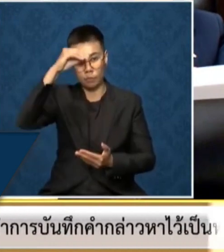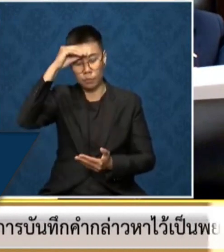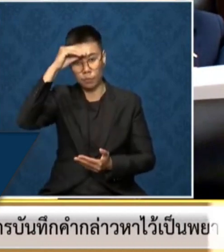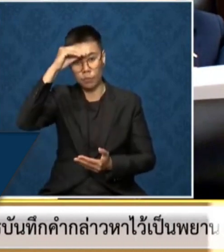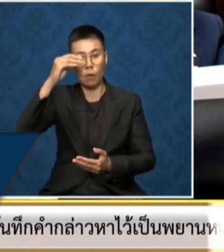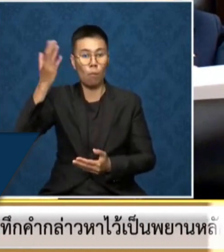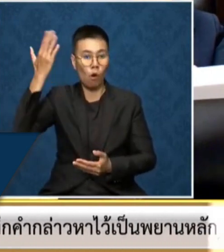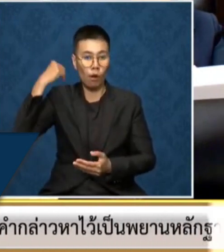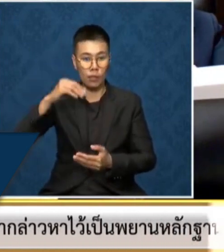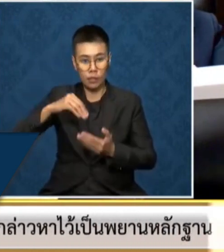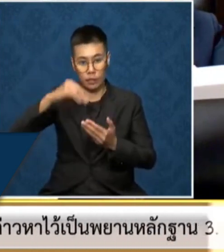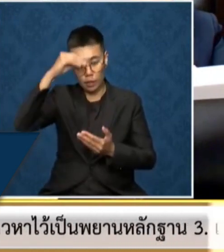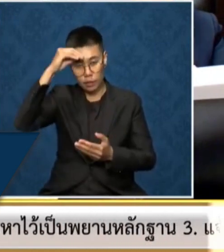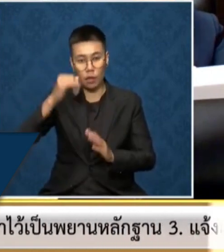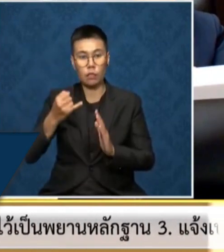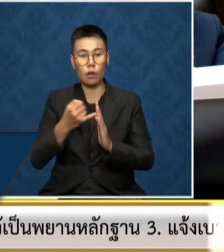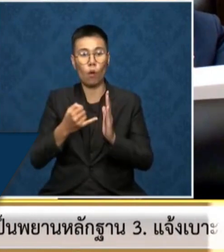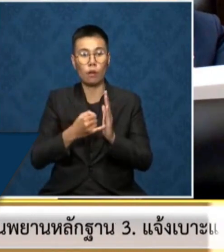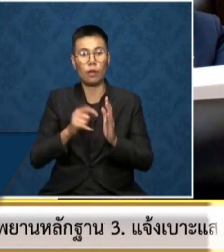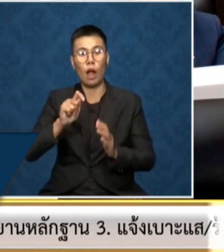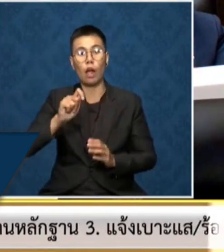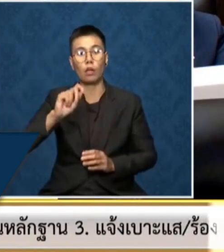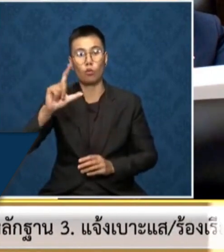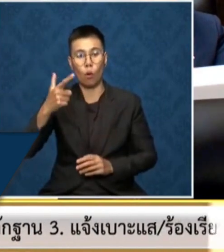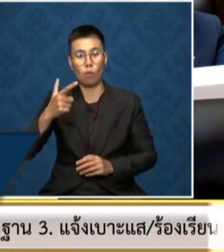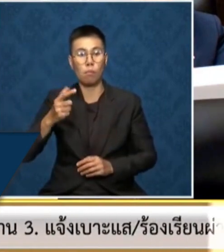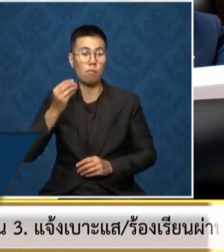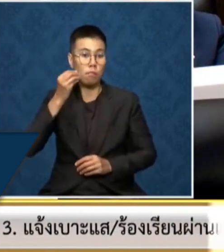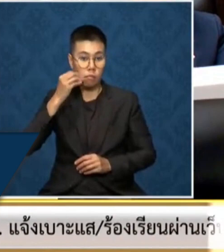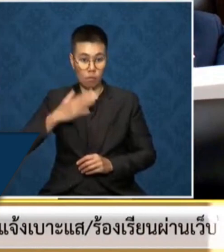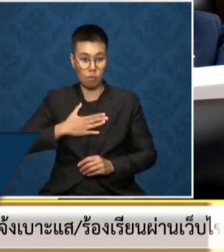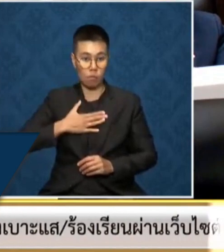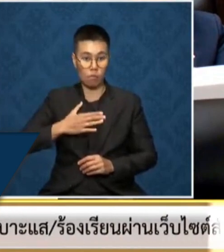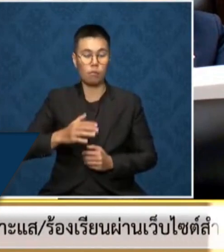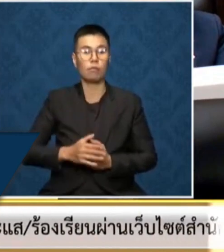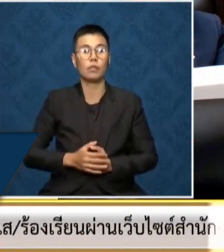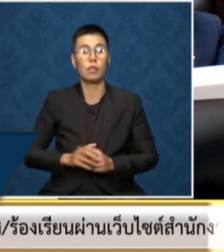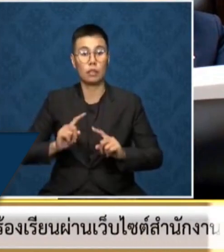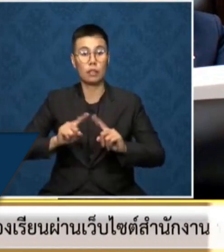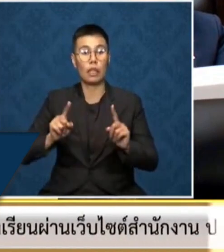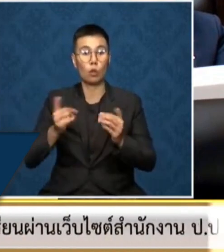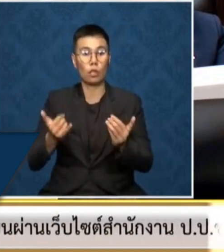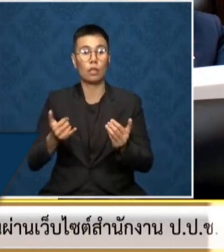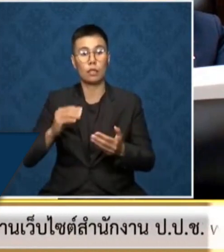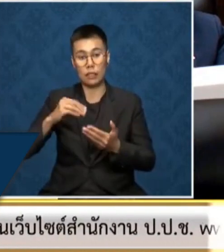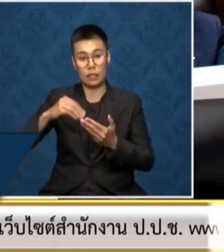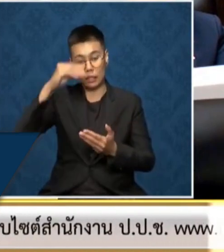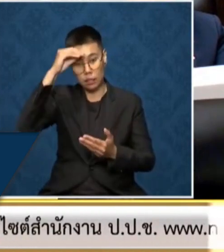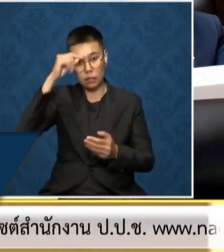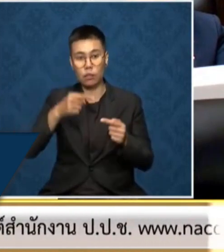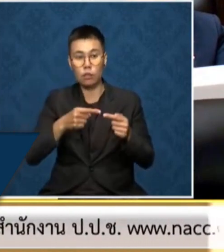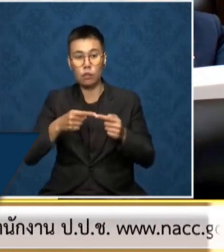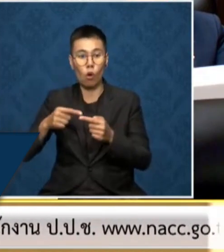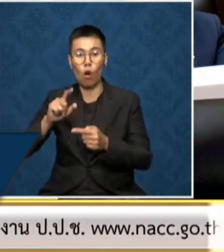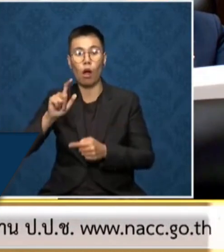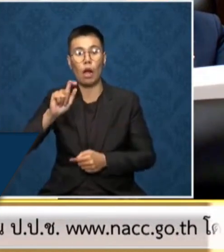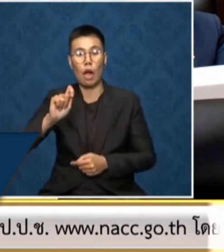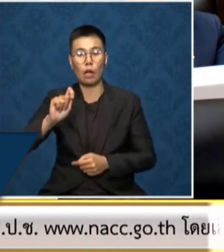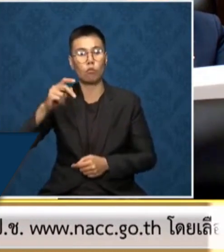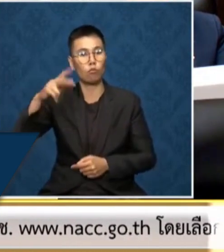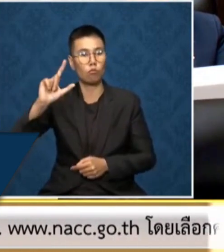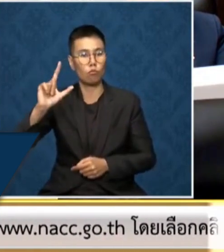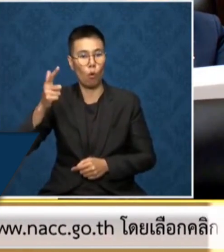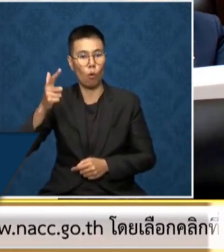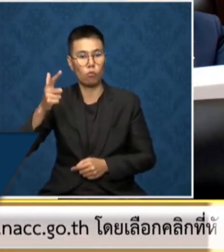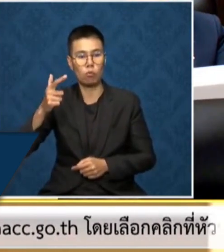หรือเคยศึกษาอยู่ในจัหวัดอ่างทองบ้านของผมแล้เขาไม่สามารถศึกษาต่อใจัหวัดอ่างทองได้